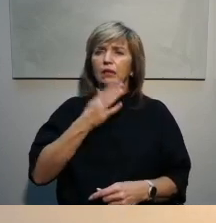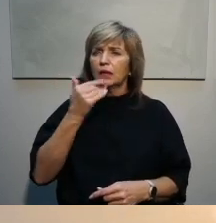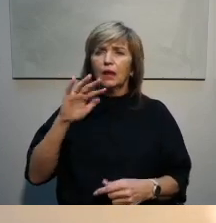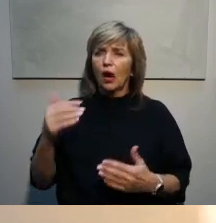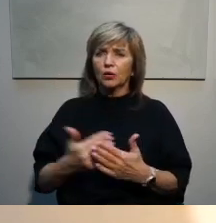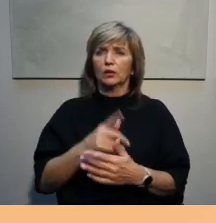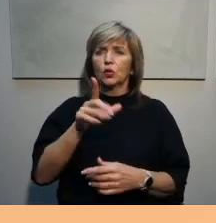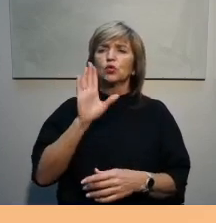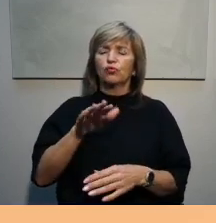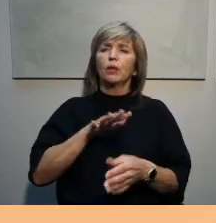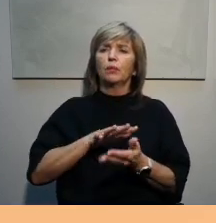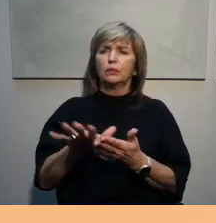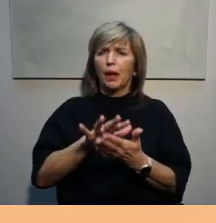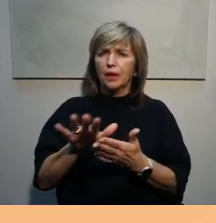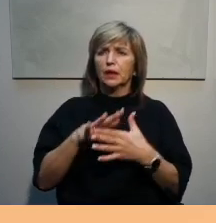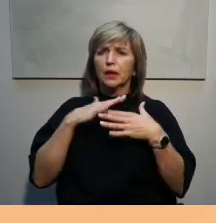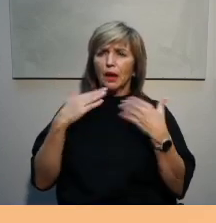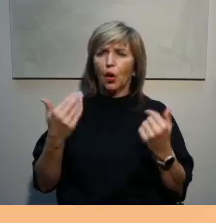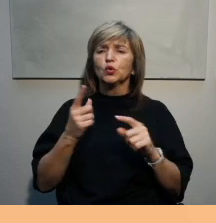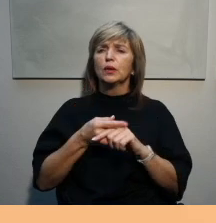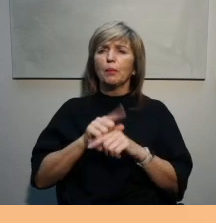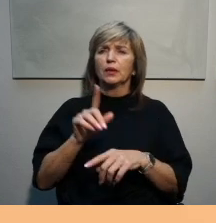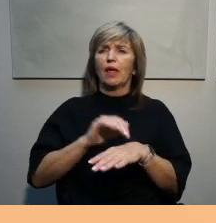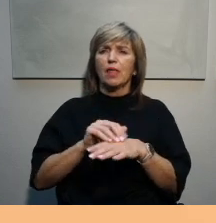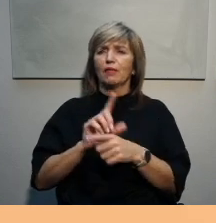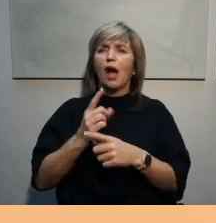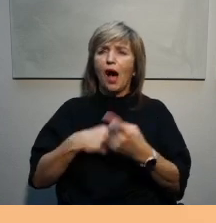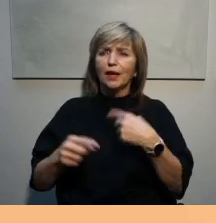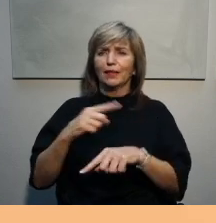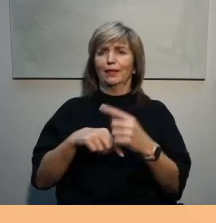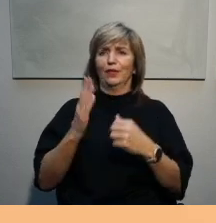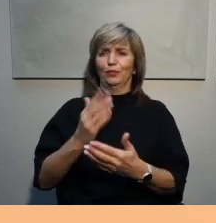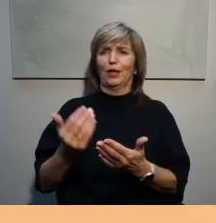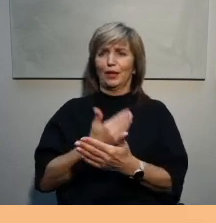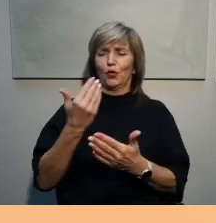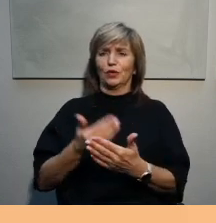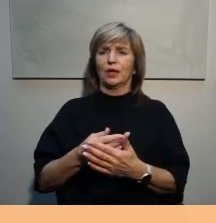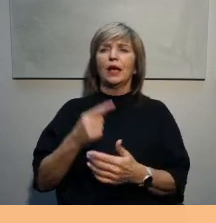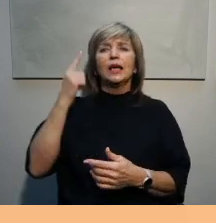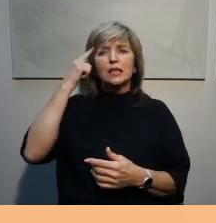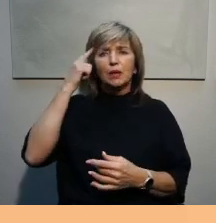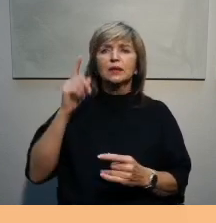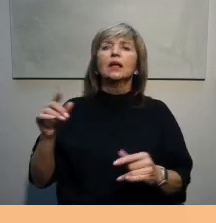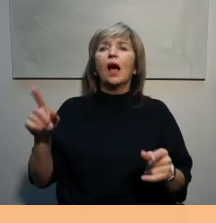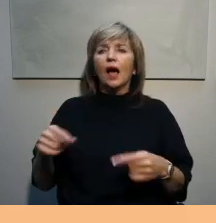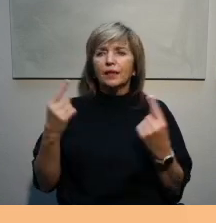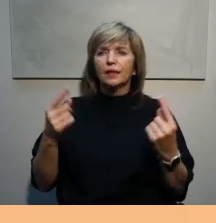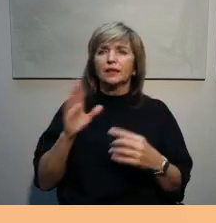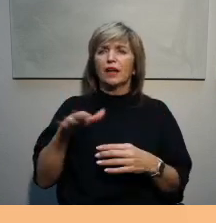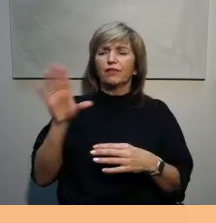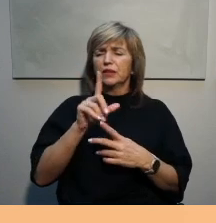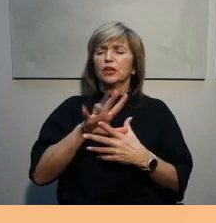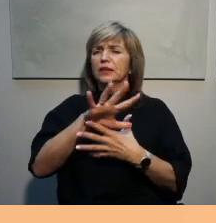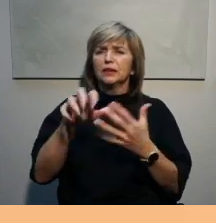atjaunojas. Jūs varat patērēties diezgan daudz, un tāpat tie nervi atjaunosies. Smadzenes attīstās, pat ja viss ir